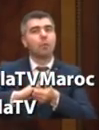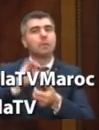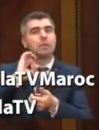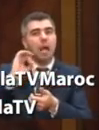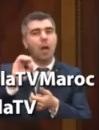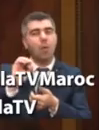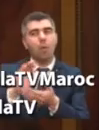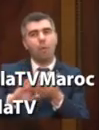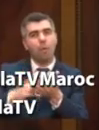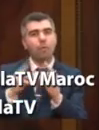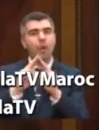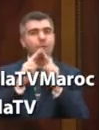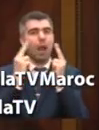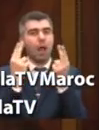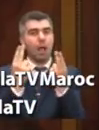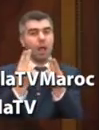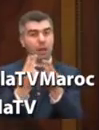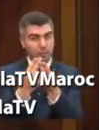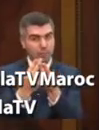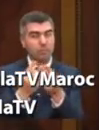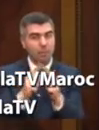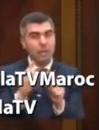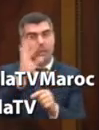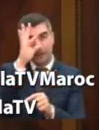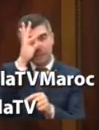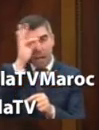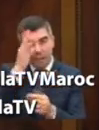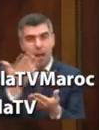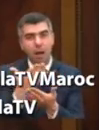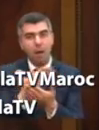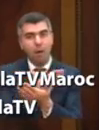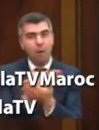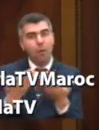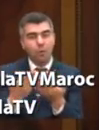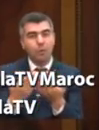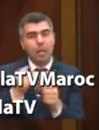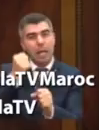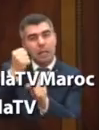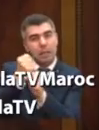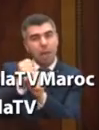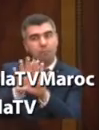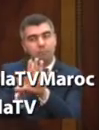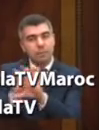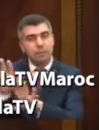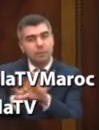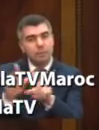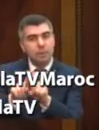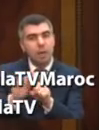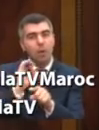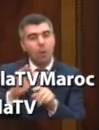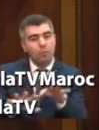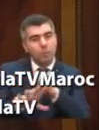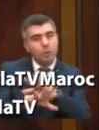بها العديد من دول العالم ومؤسساتها السياسية وإطاراتها المدنية في إطار الجهود الشعبية